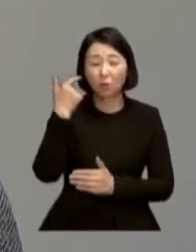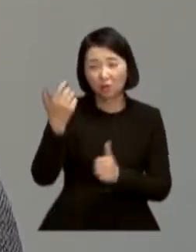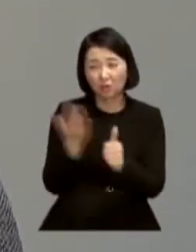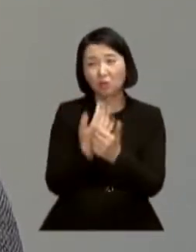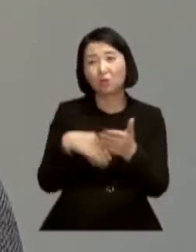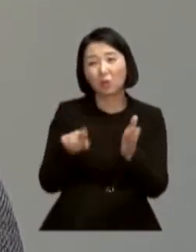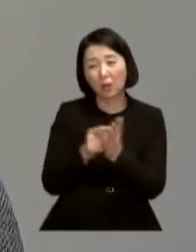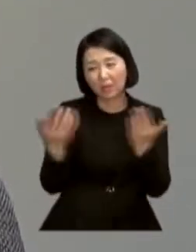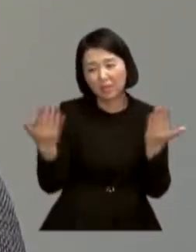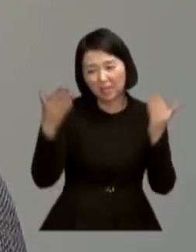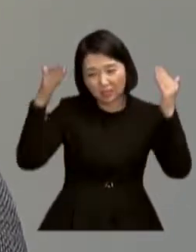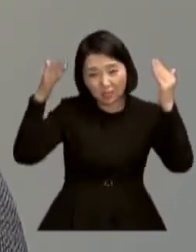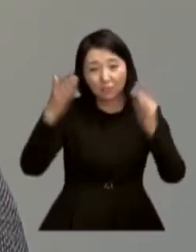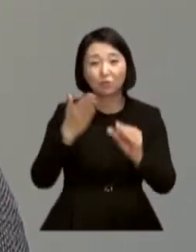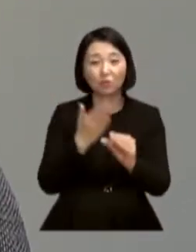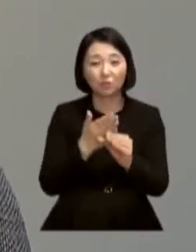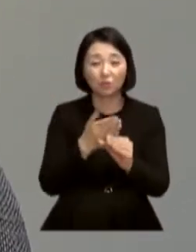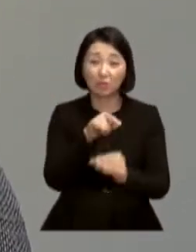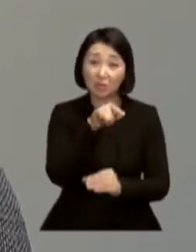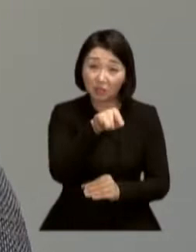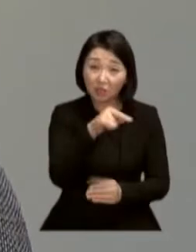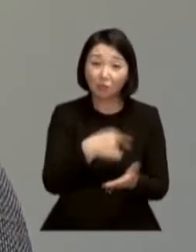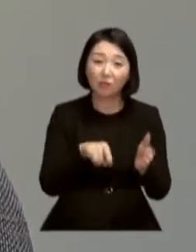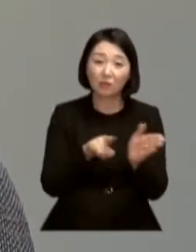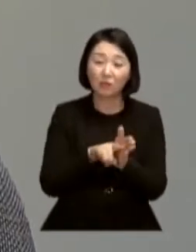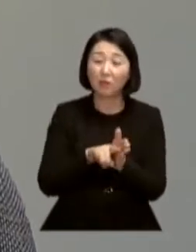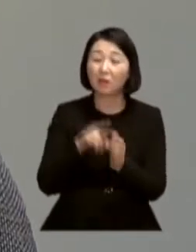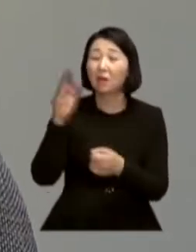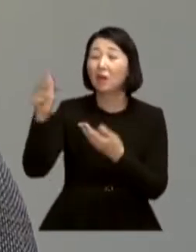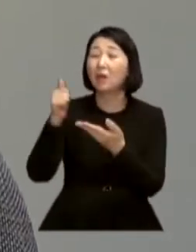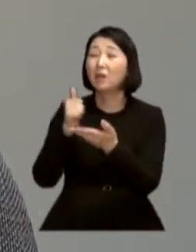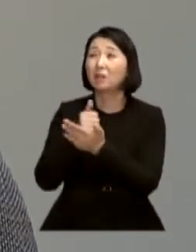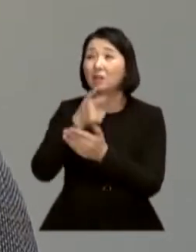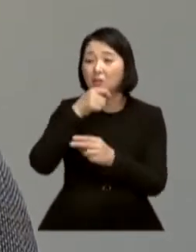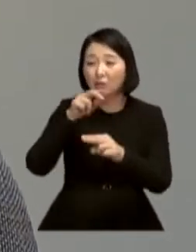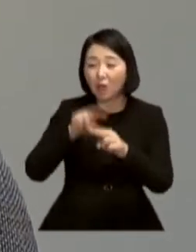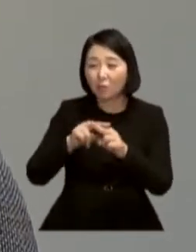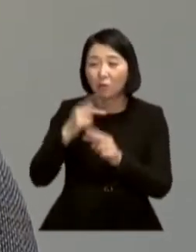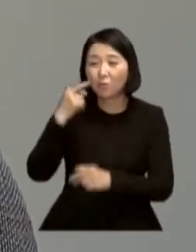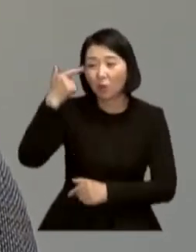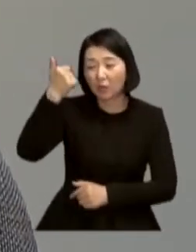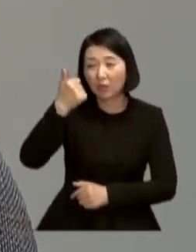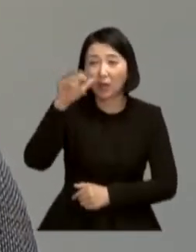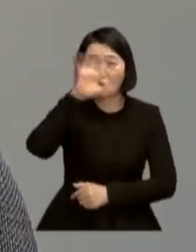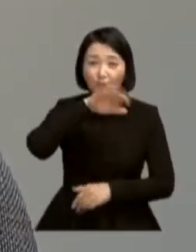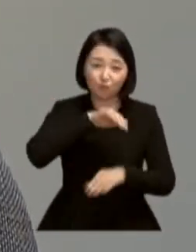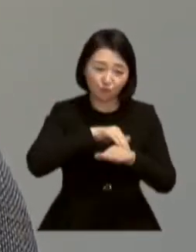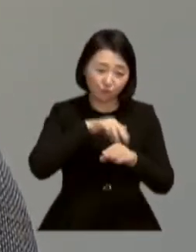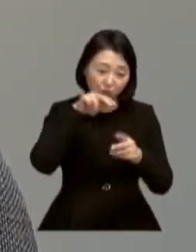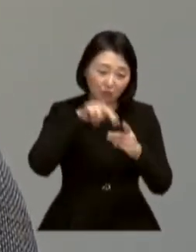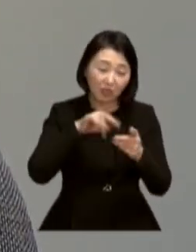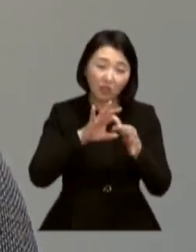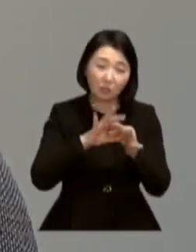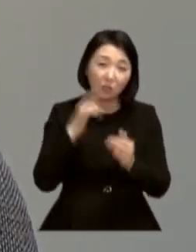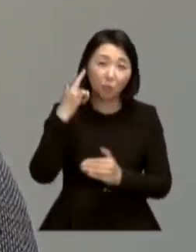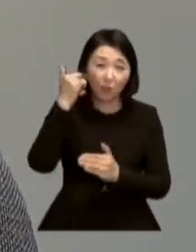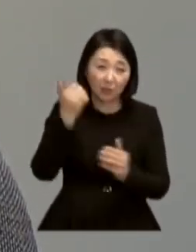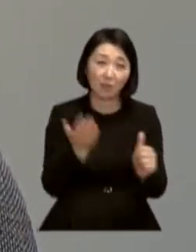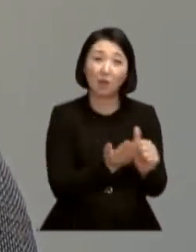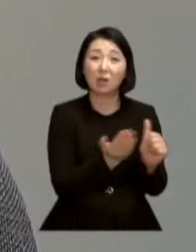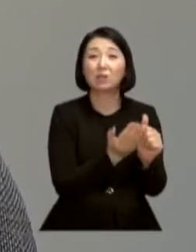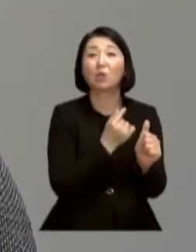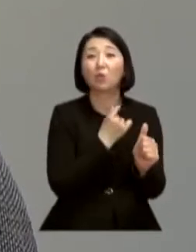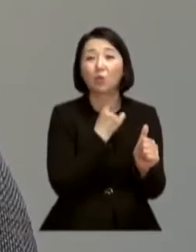그 사역을 감당하는데 그것을 위해서 하나님께서 샘물 목회자 훈련센터를 통해서 그곳에서 목회자를